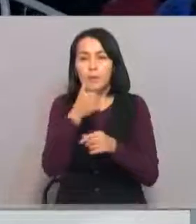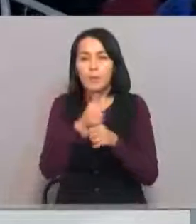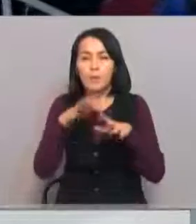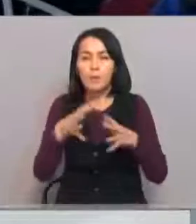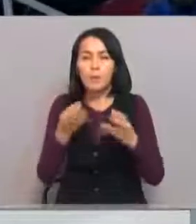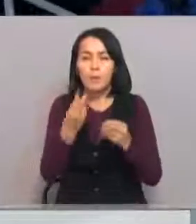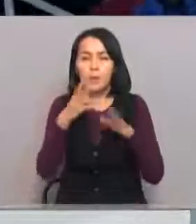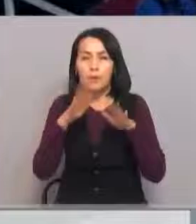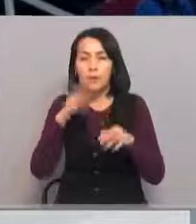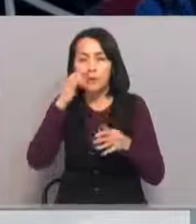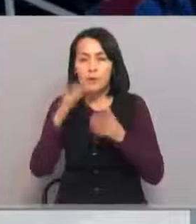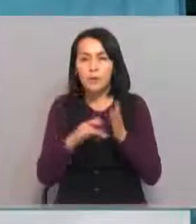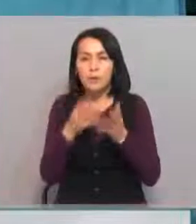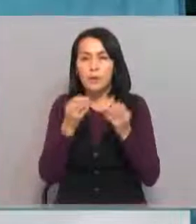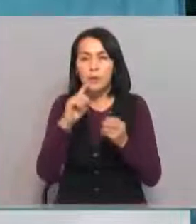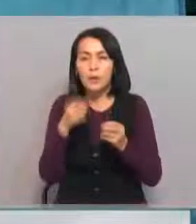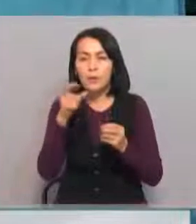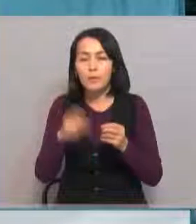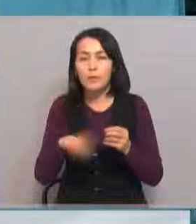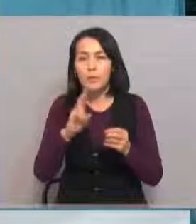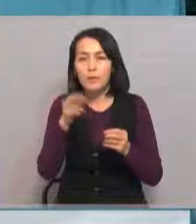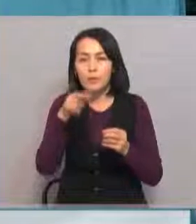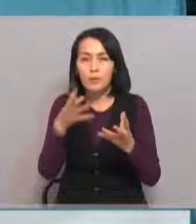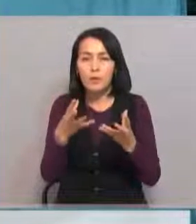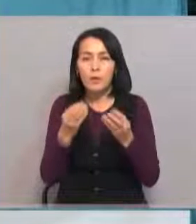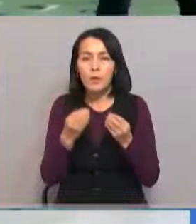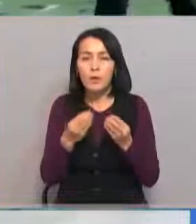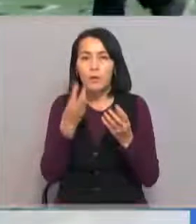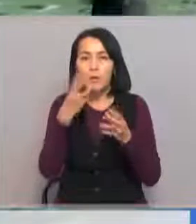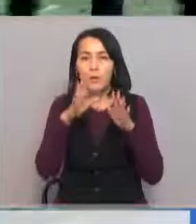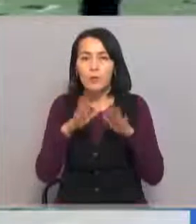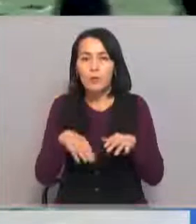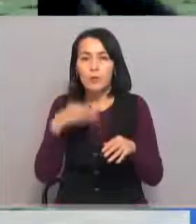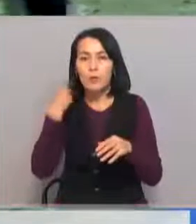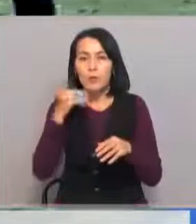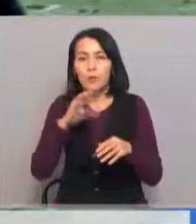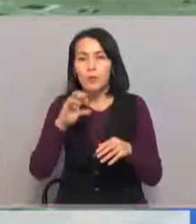алды. Екінші орында Шымкент қаласының тағы бір балуаны Құдірет Досымов иемденді. Ал жүлделі үшінші орында